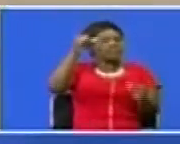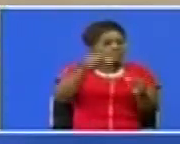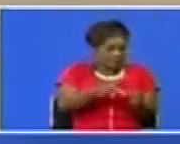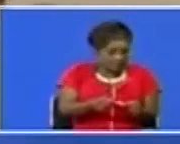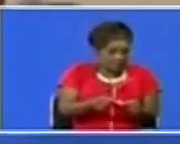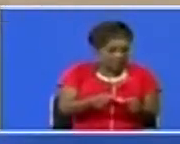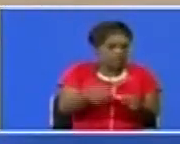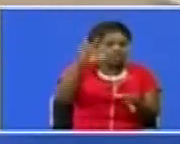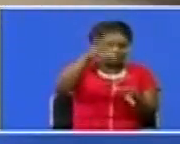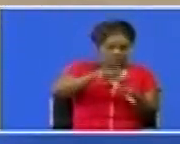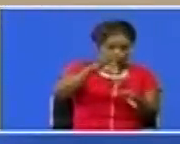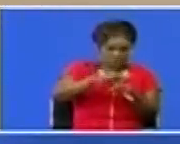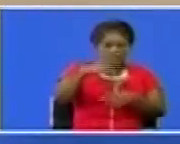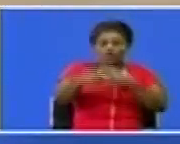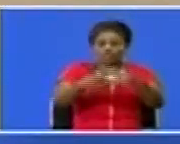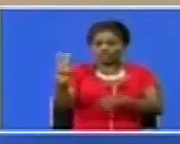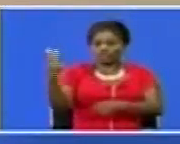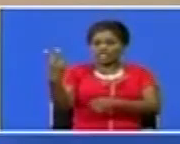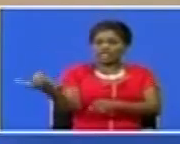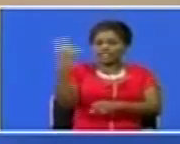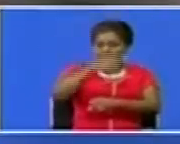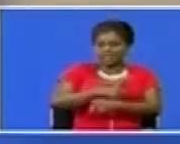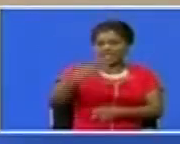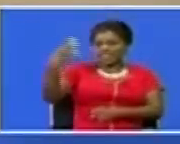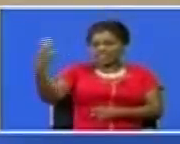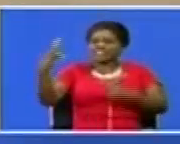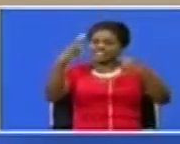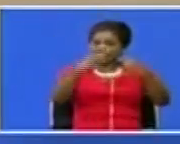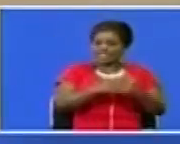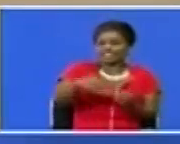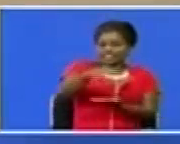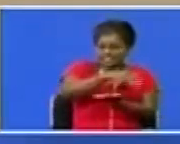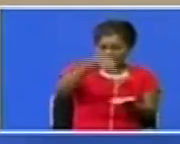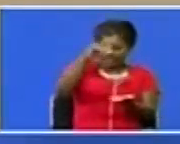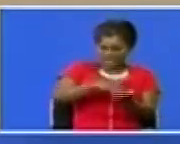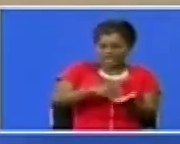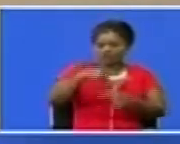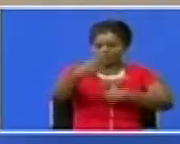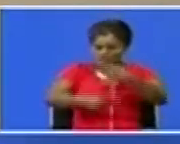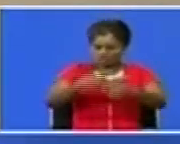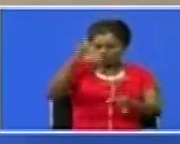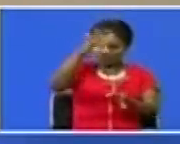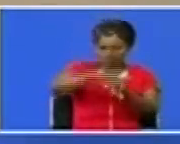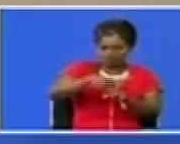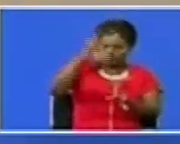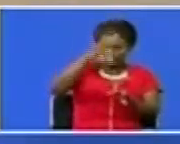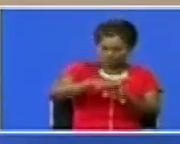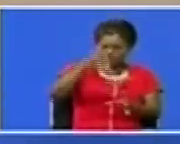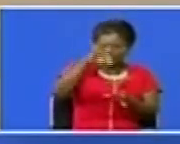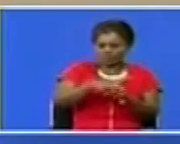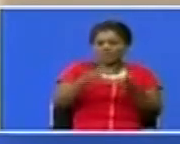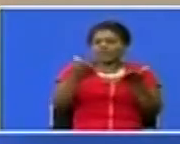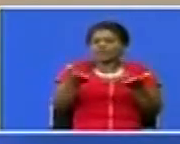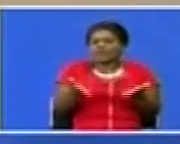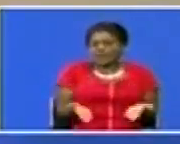bado uchaguzi unaendelea siku ya pili Uganda ambapo vituo 38 vinatarajiwa kwamba vinaendelea kupiga kura zile ambapo